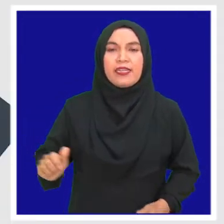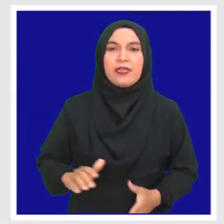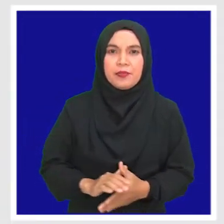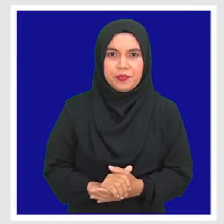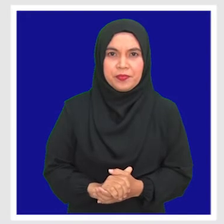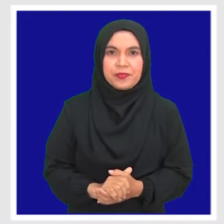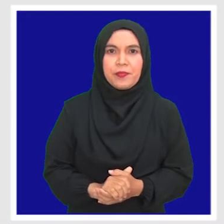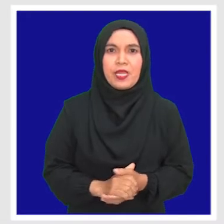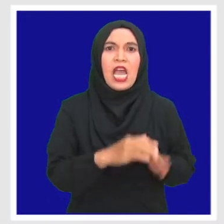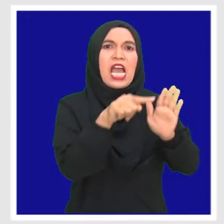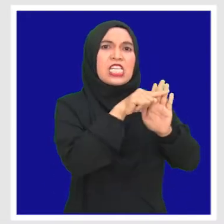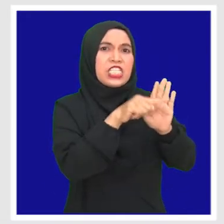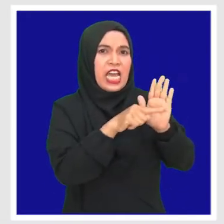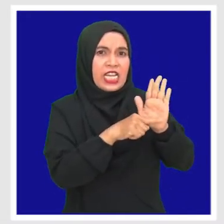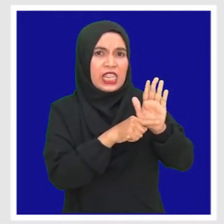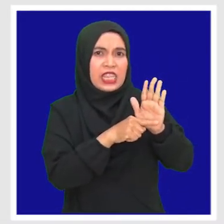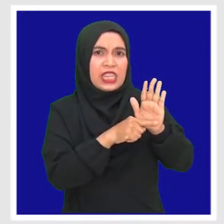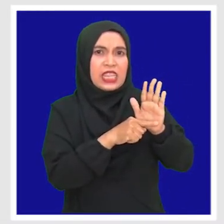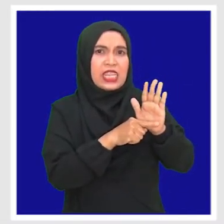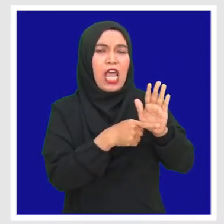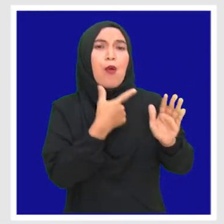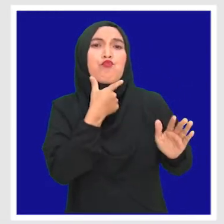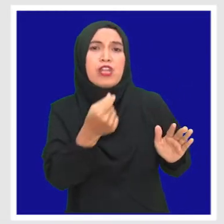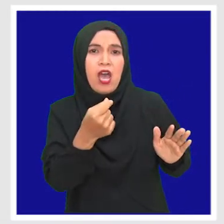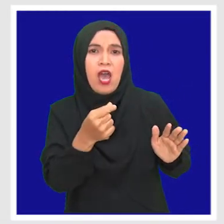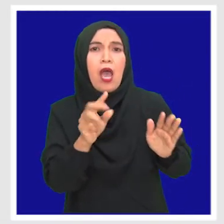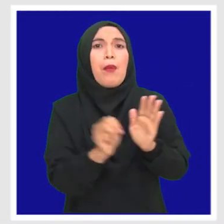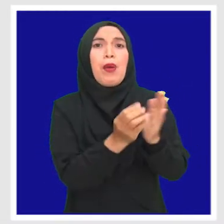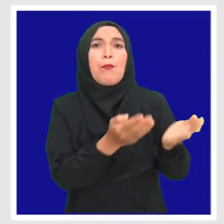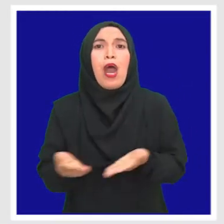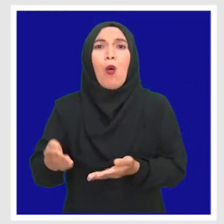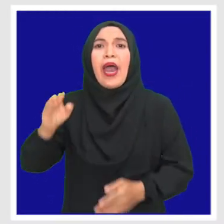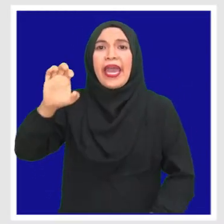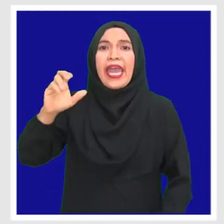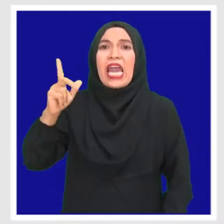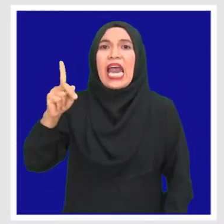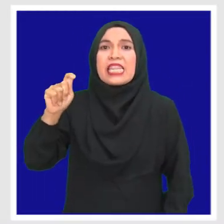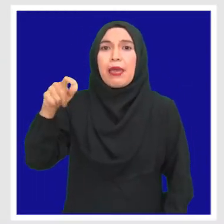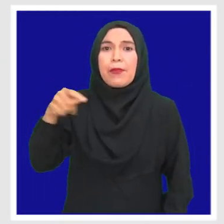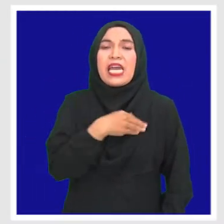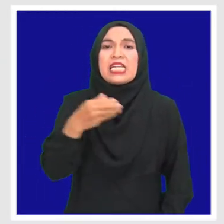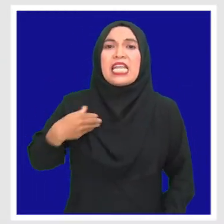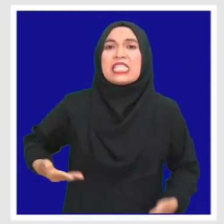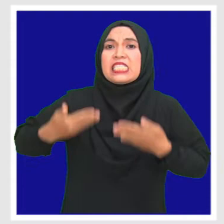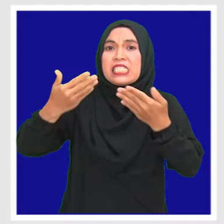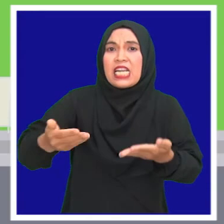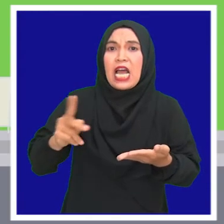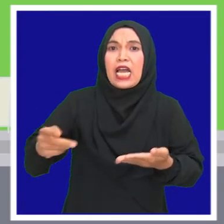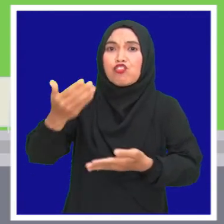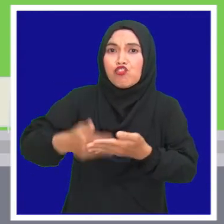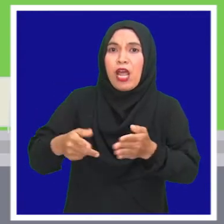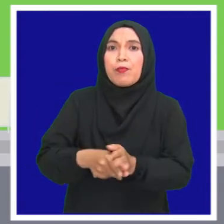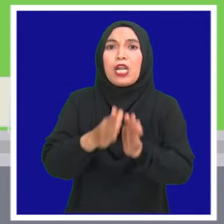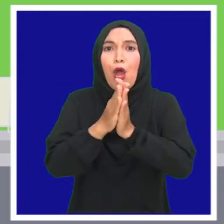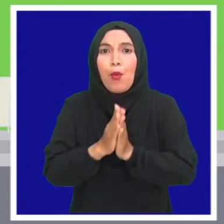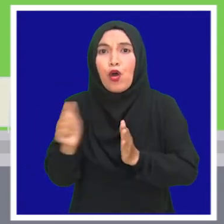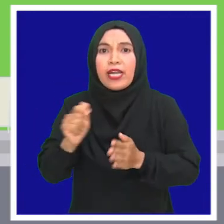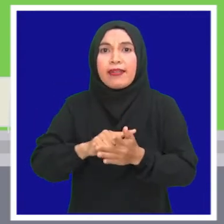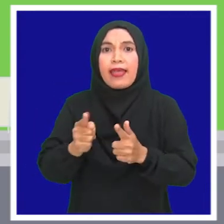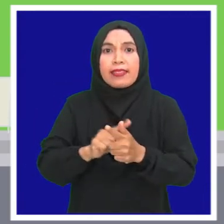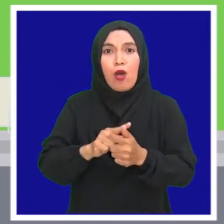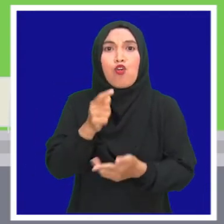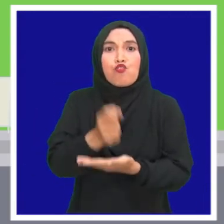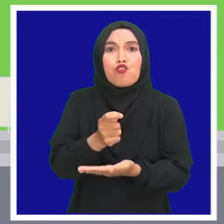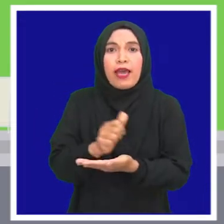Syaratnya cukup sederhana, hanya membawa EKTP dan menyerahkan surat permohonan atau gugatan ke pengadilan. Kemudian